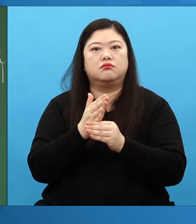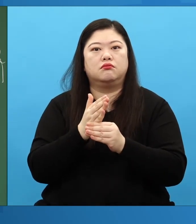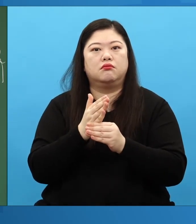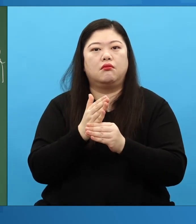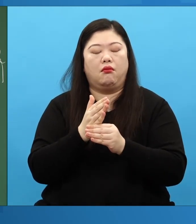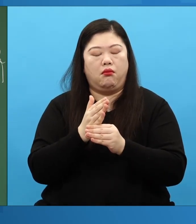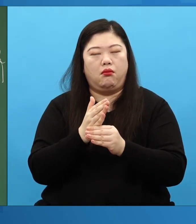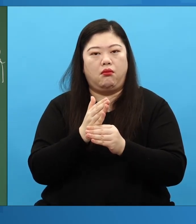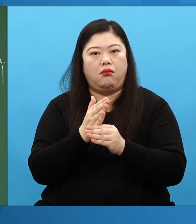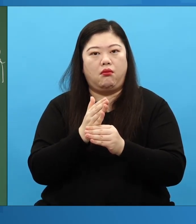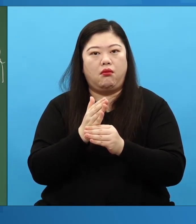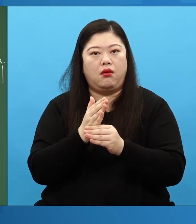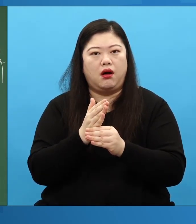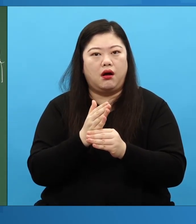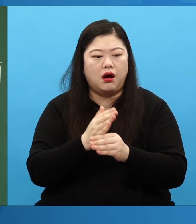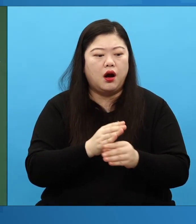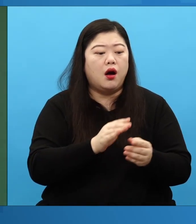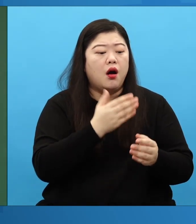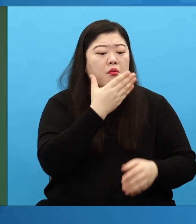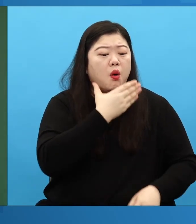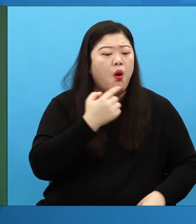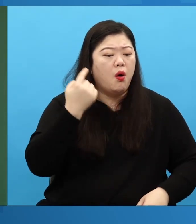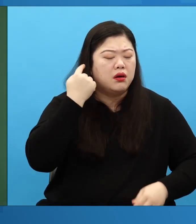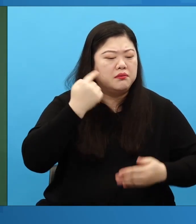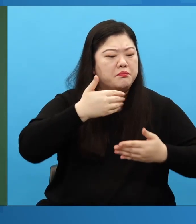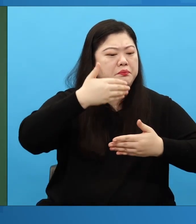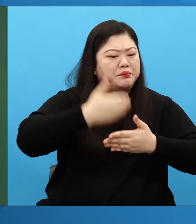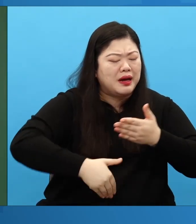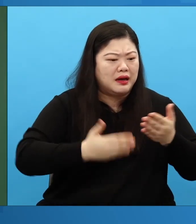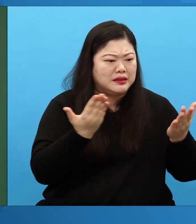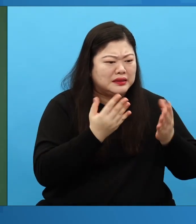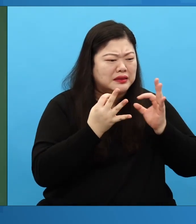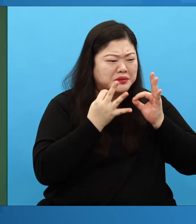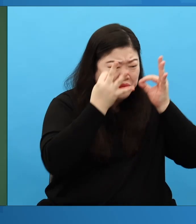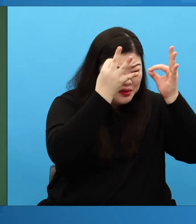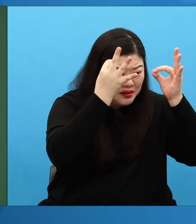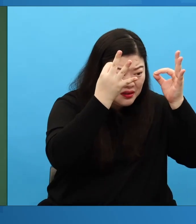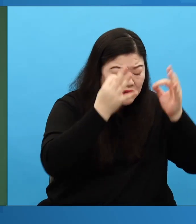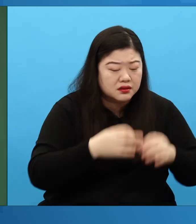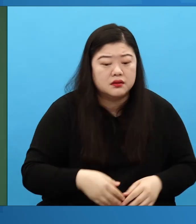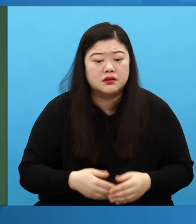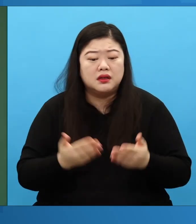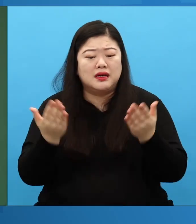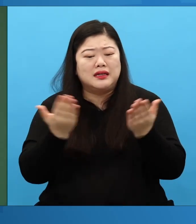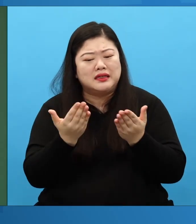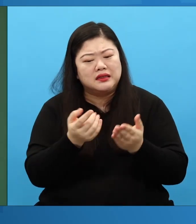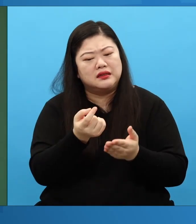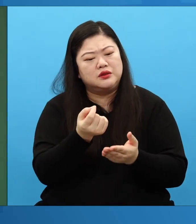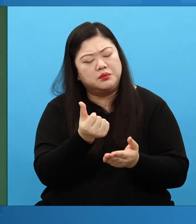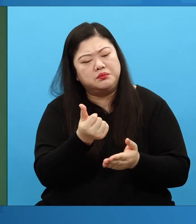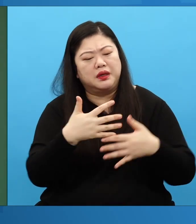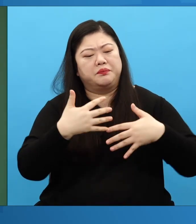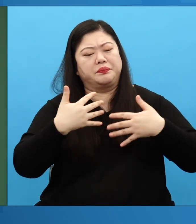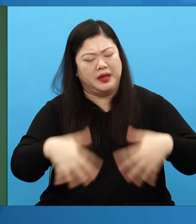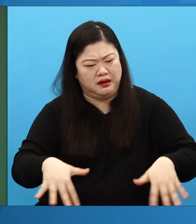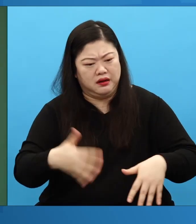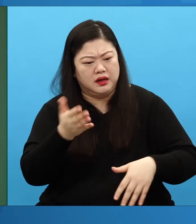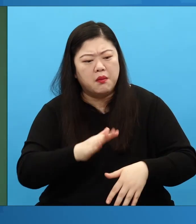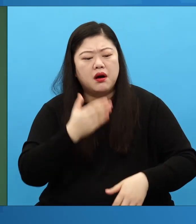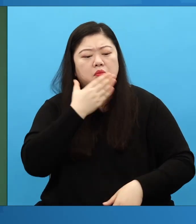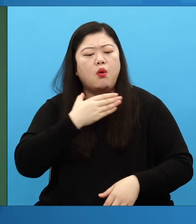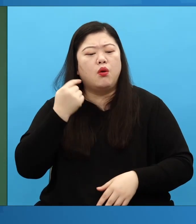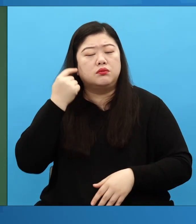답은 unbelief. 뻔하죠. Then the answer is very obvious. 그래서 이걸 확실하게 갖고 있어야 돼요. And so you have to look at this with its sure eyes. 산업인